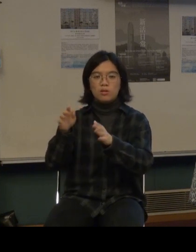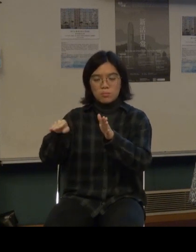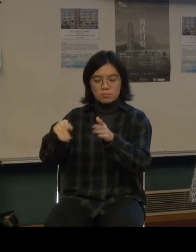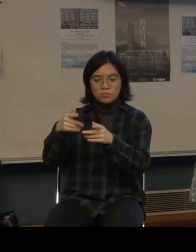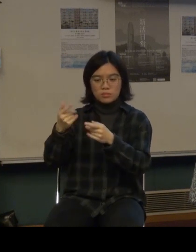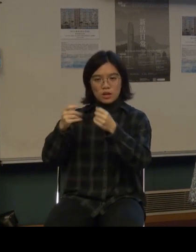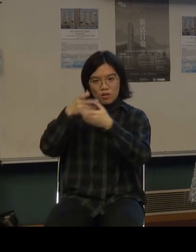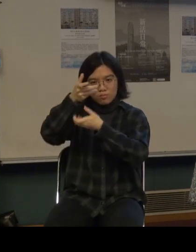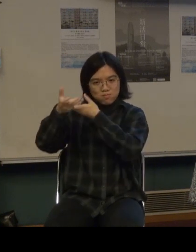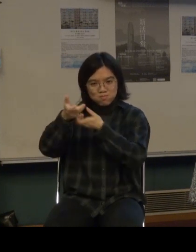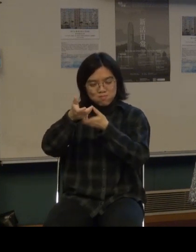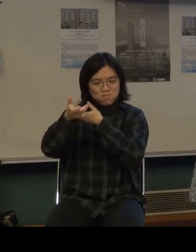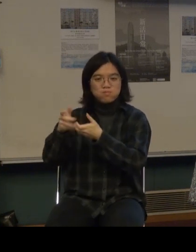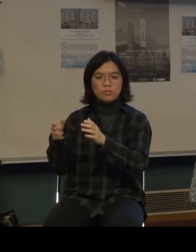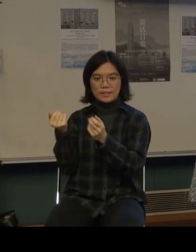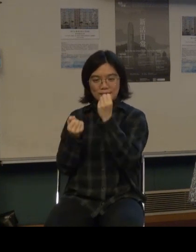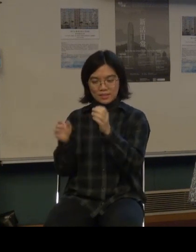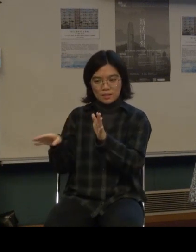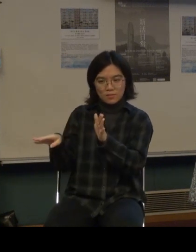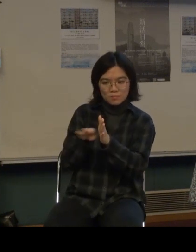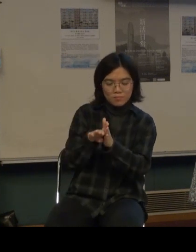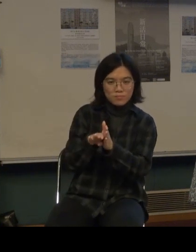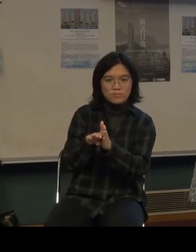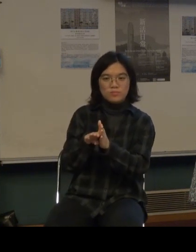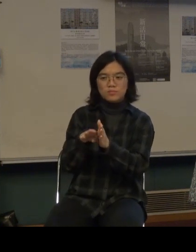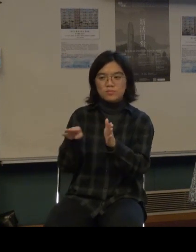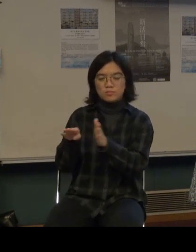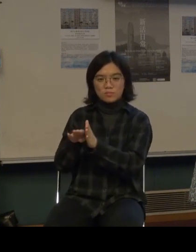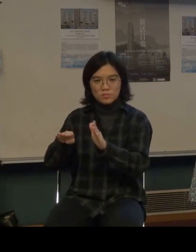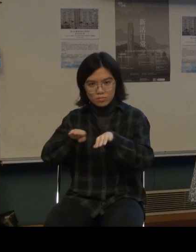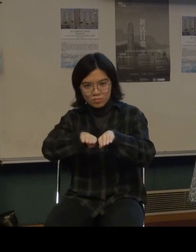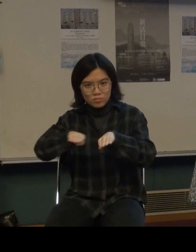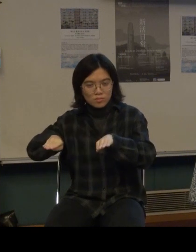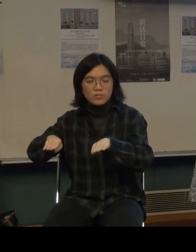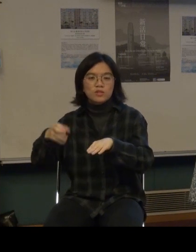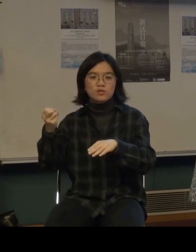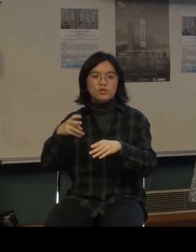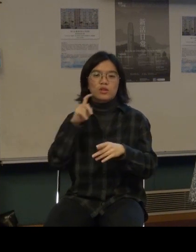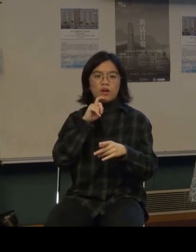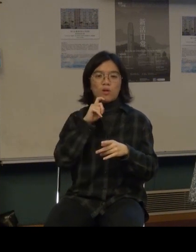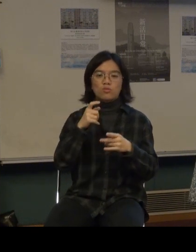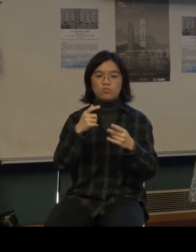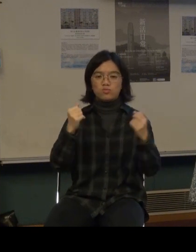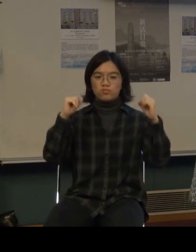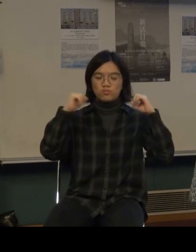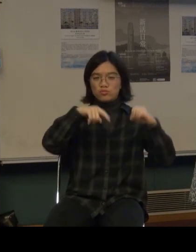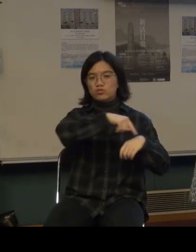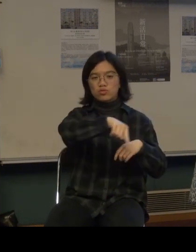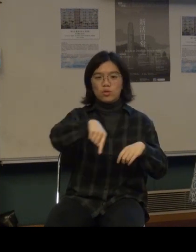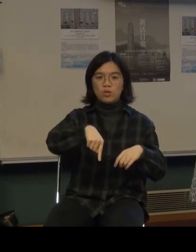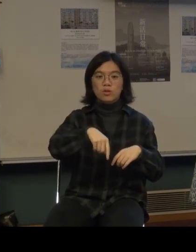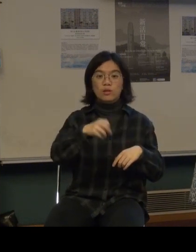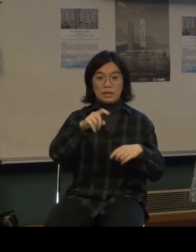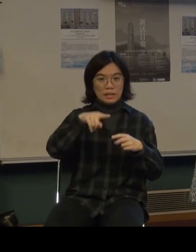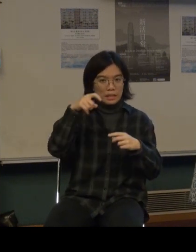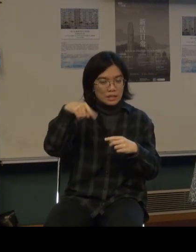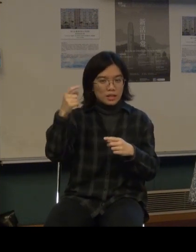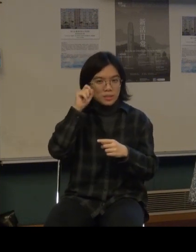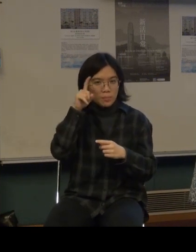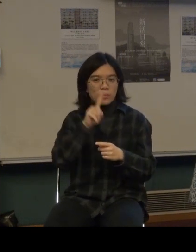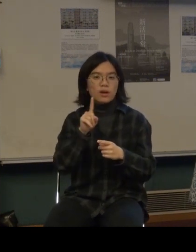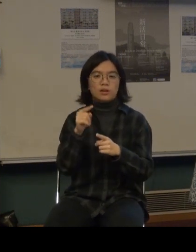操場啦。上到上邊咧就係最主要其實係啲消防員咧休息嘅宿舍嚟嘅，即係